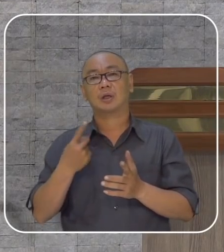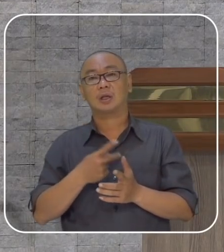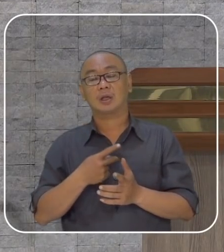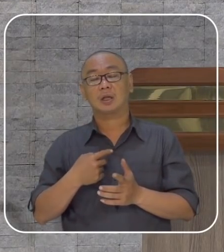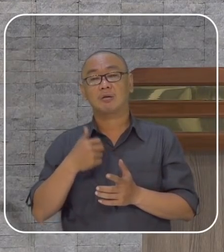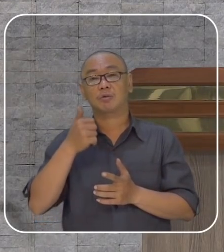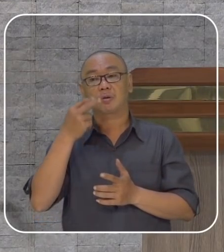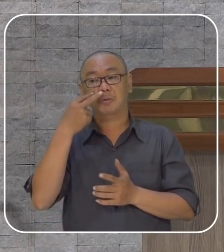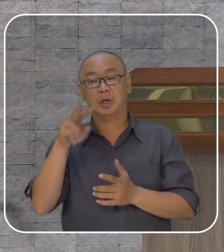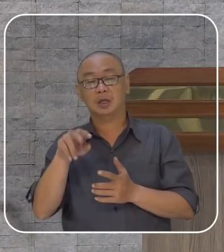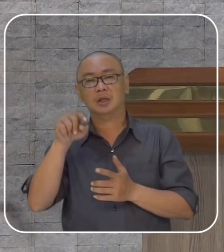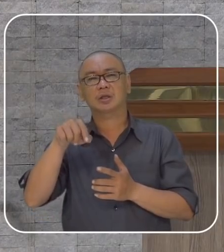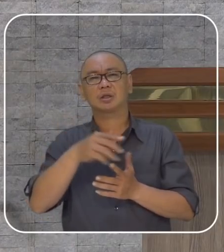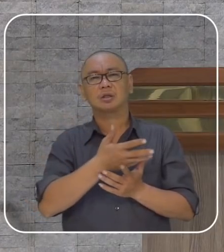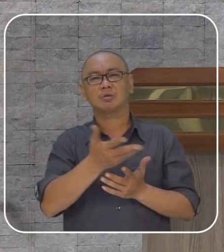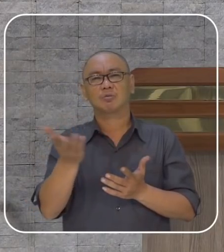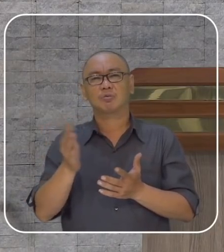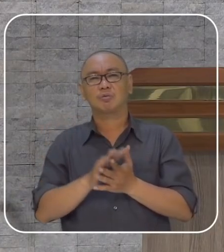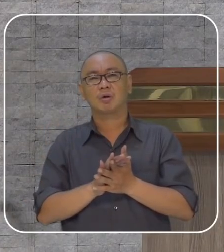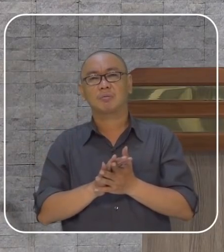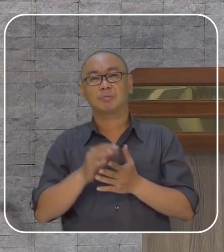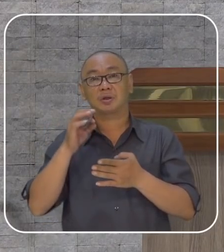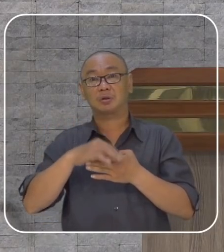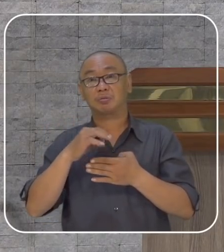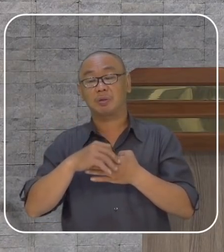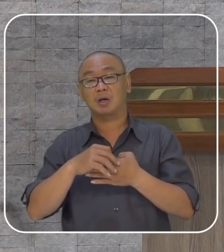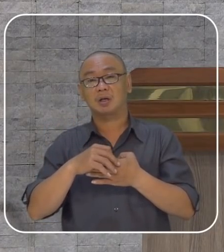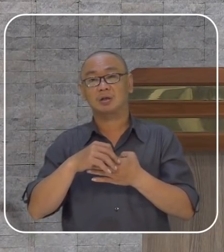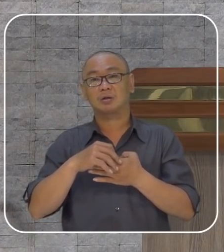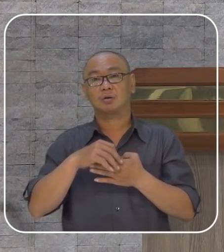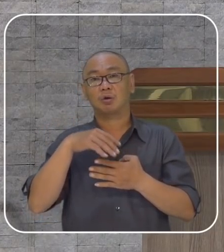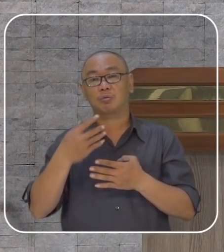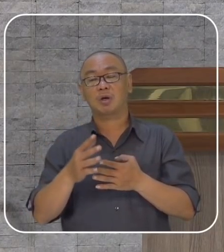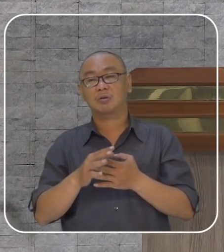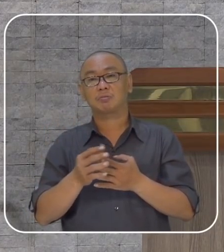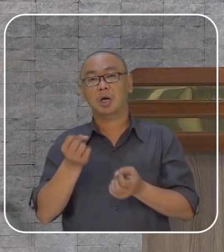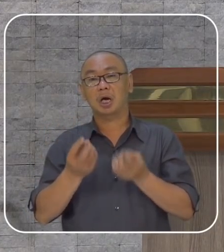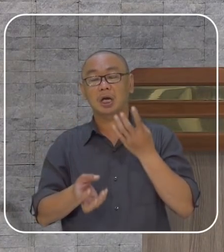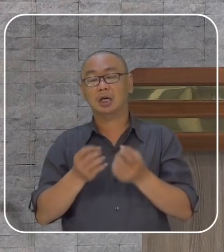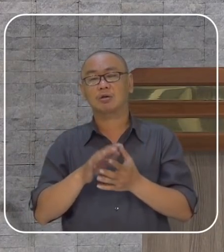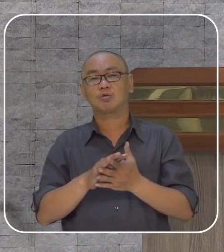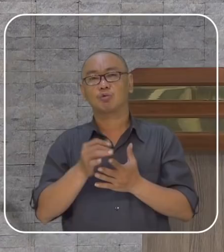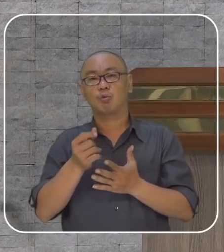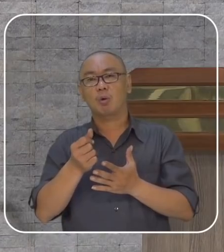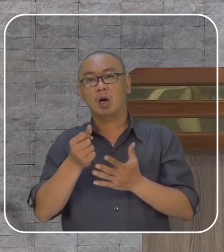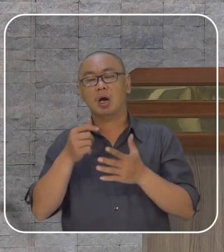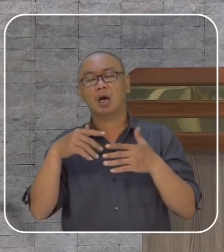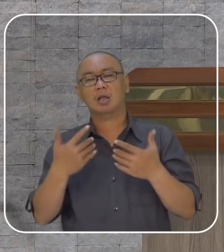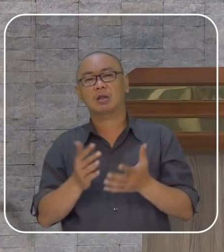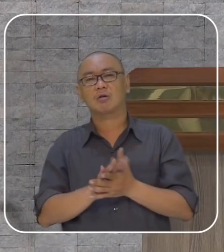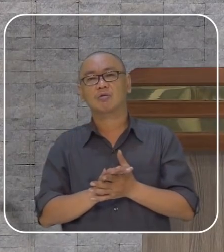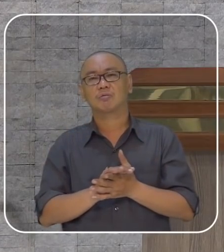di sini ternyata segalanya persembahan, korban bakaran, uang ataupun